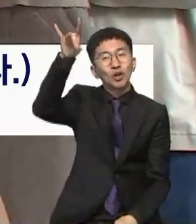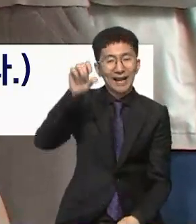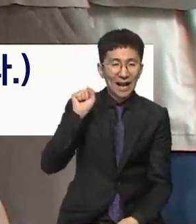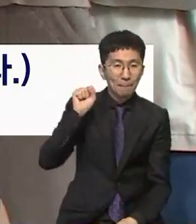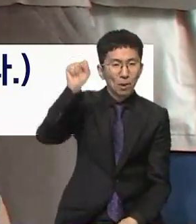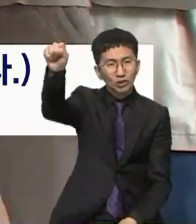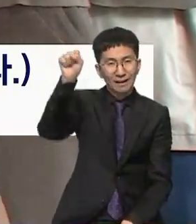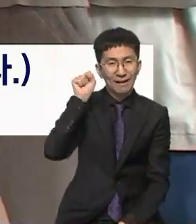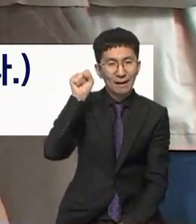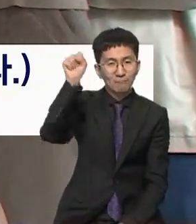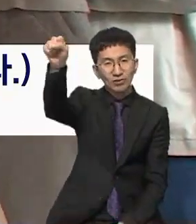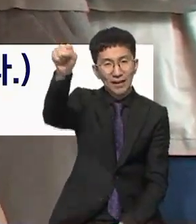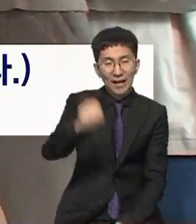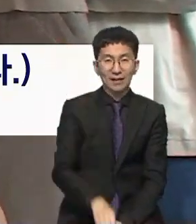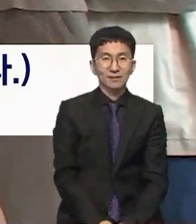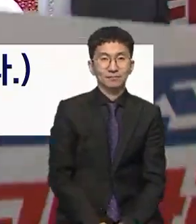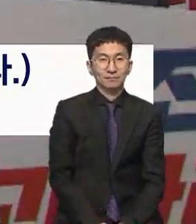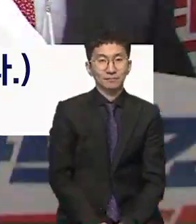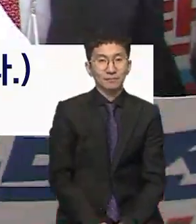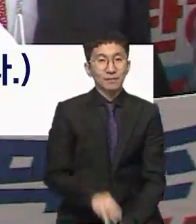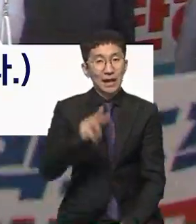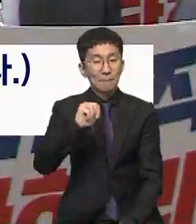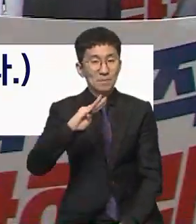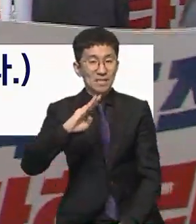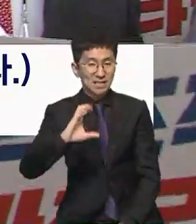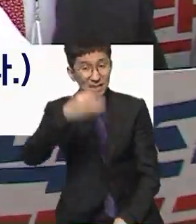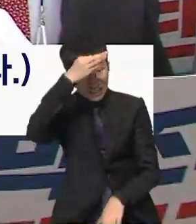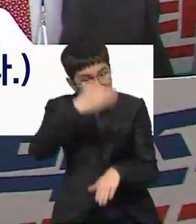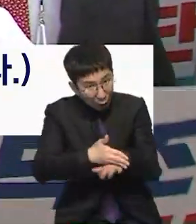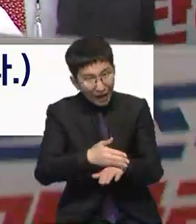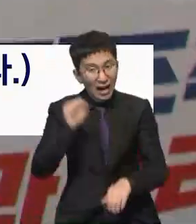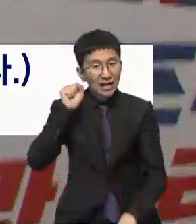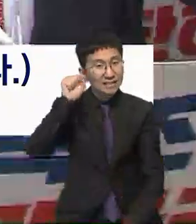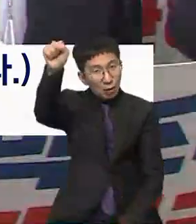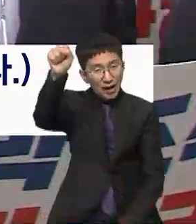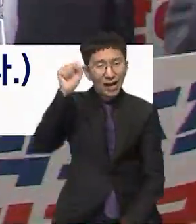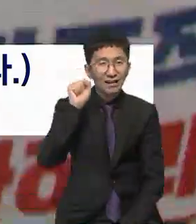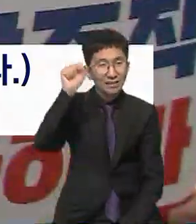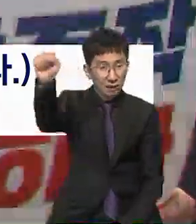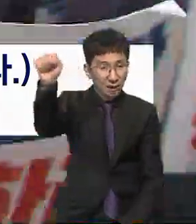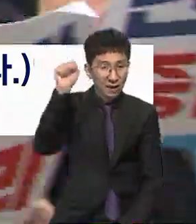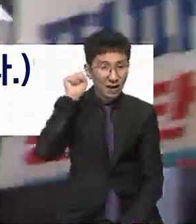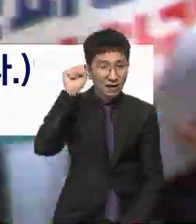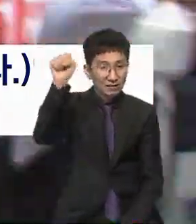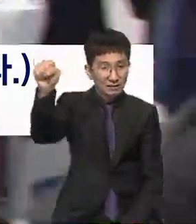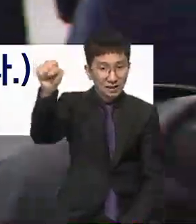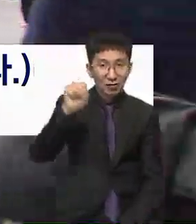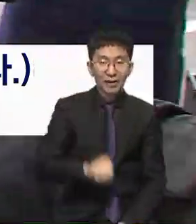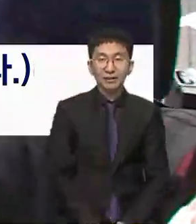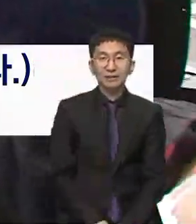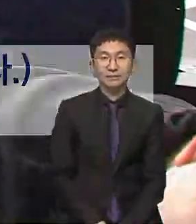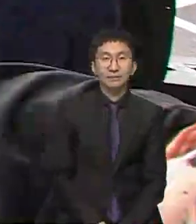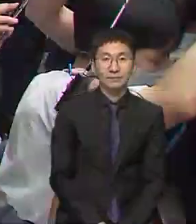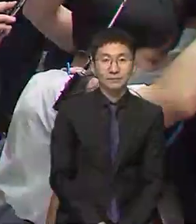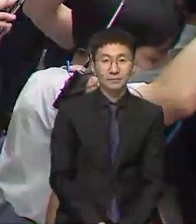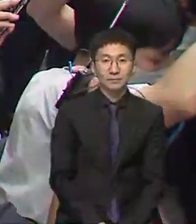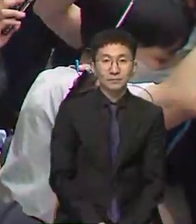해라. 먼저 해라. 먼저 해라. MBC는 사과하라. 사과하라. 사과하라.